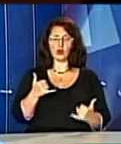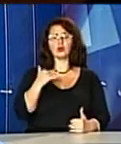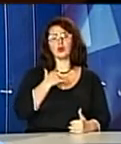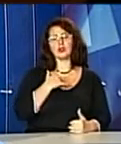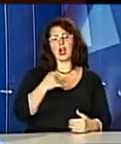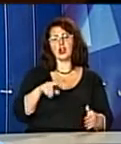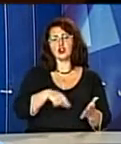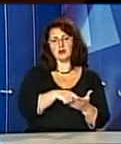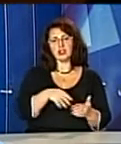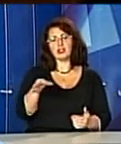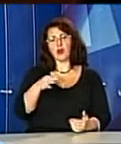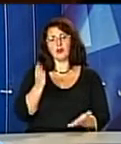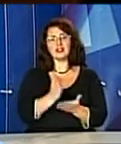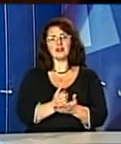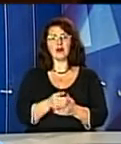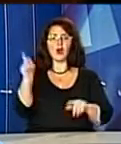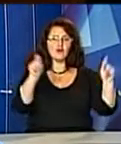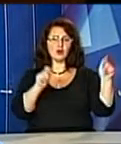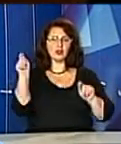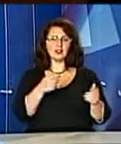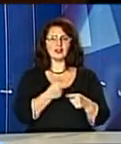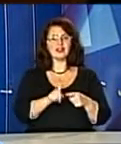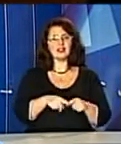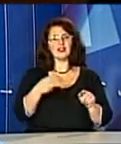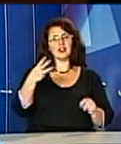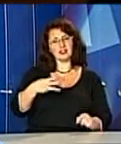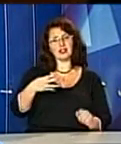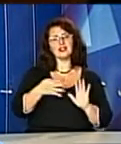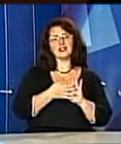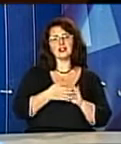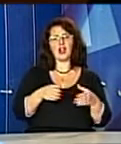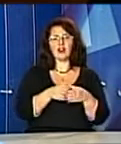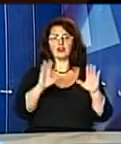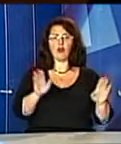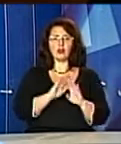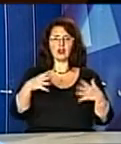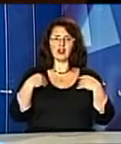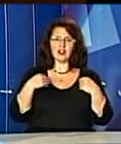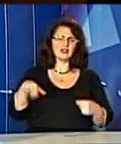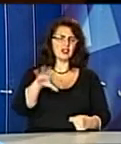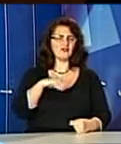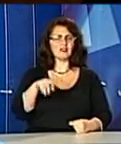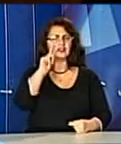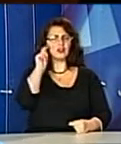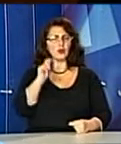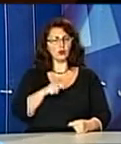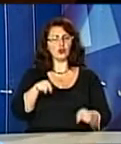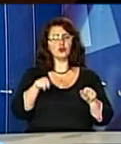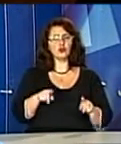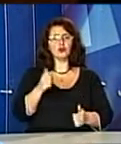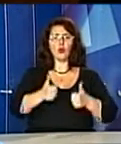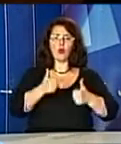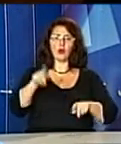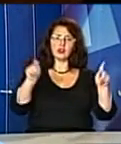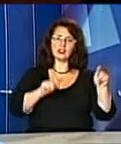нашій області, маємо гостей. І це вже 39 хорових колективів, і це із Львівщини, і з цієї України. Тому конкурс і